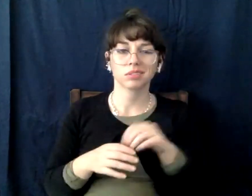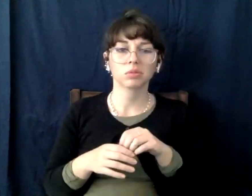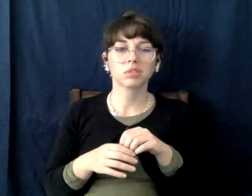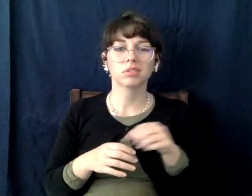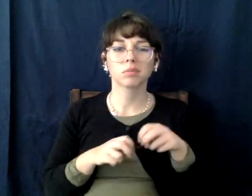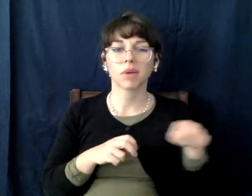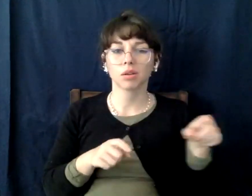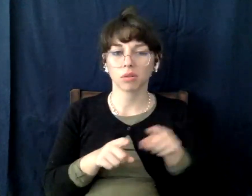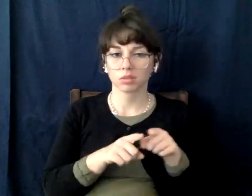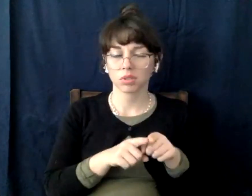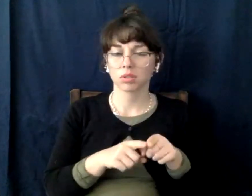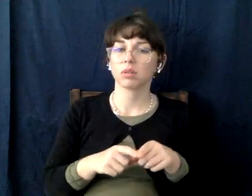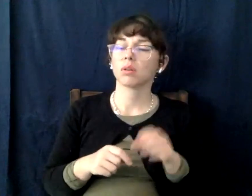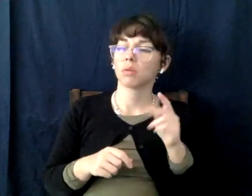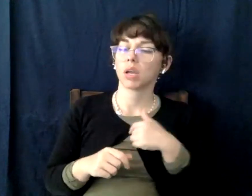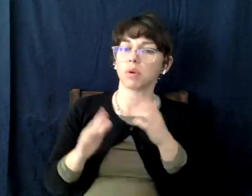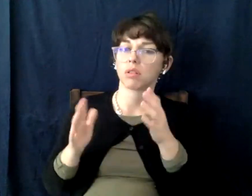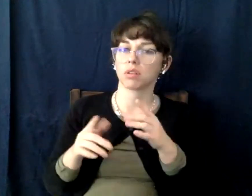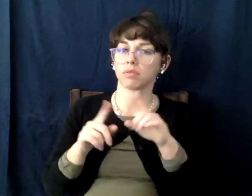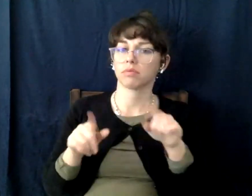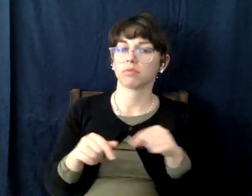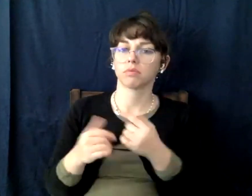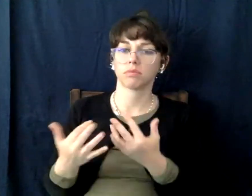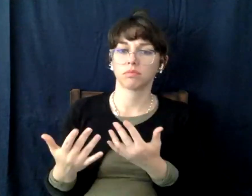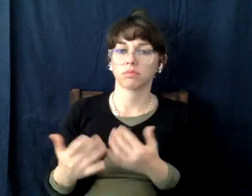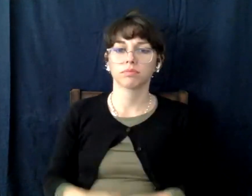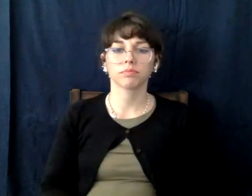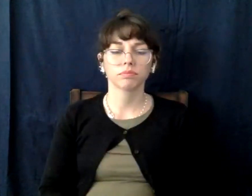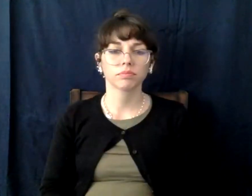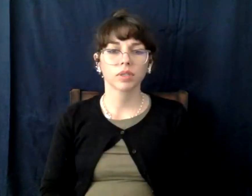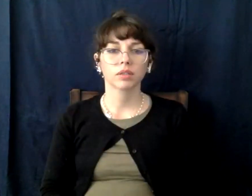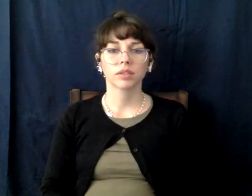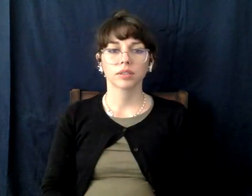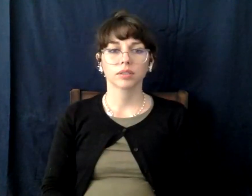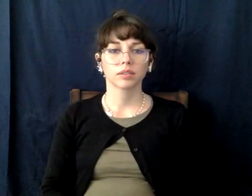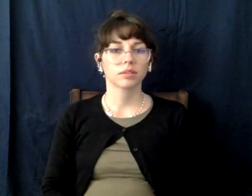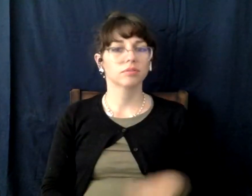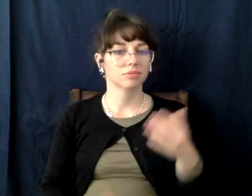Okay, so we'll it up for just a second. Just a few more. Thank you.